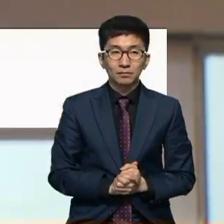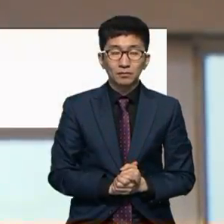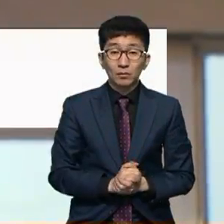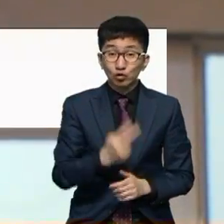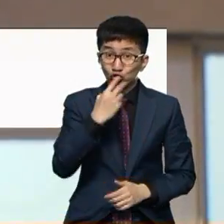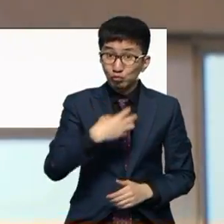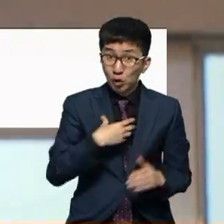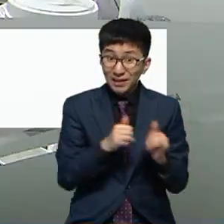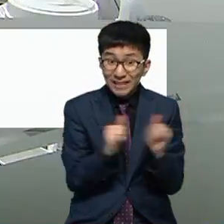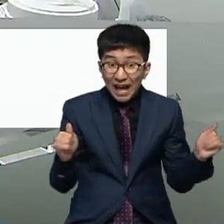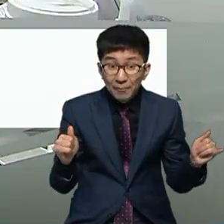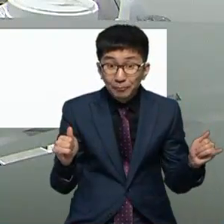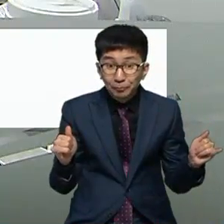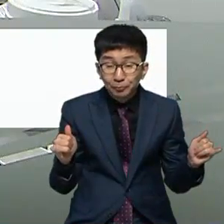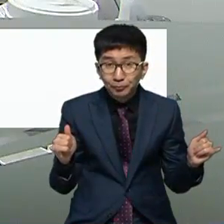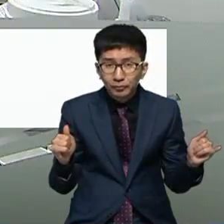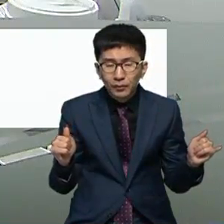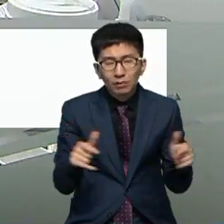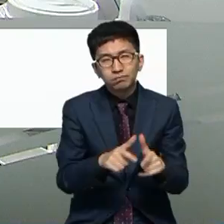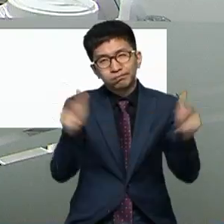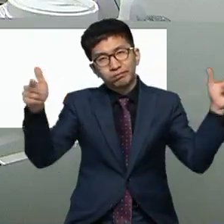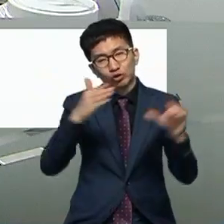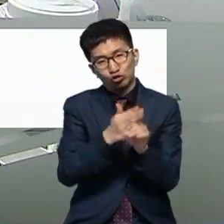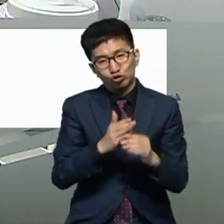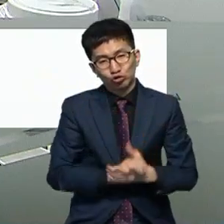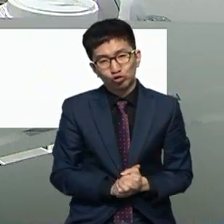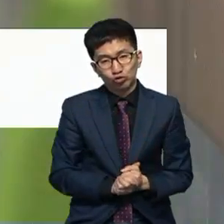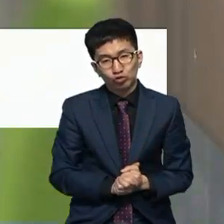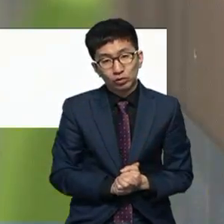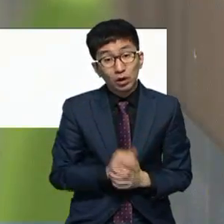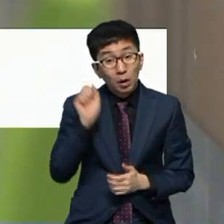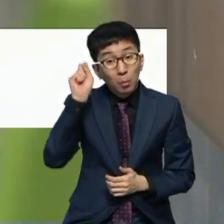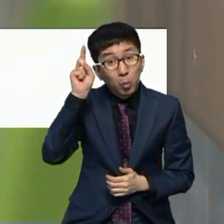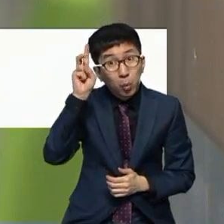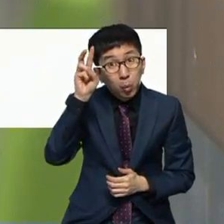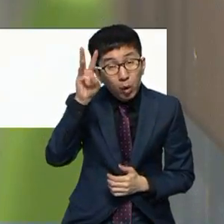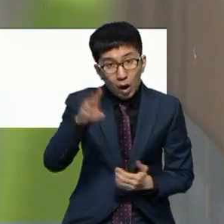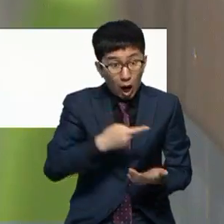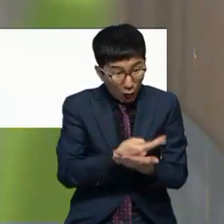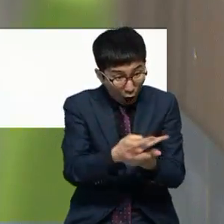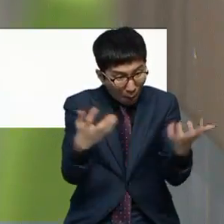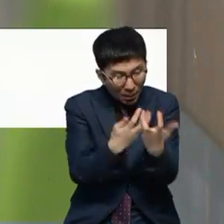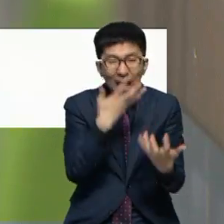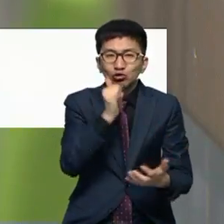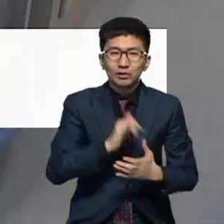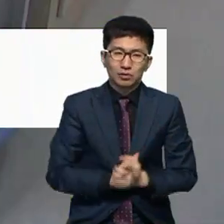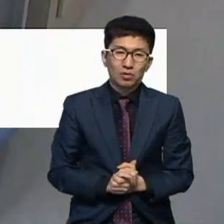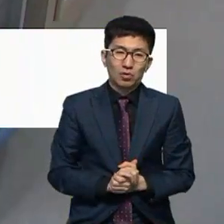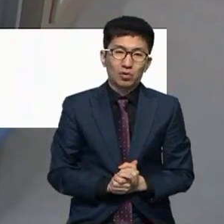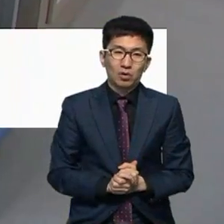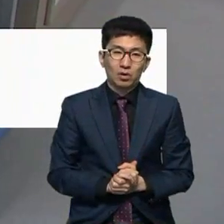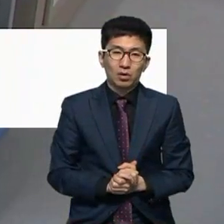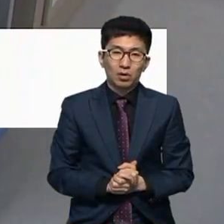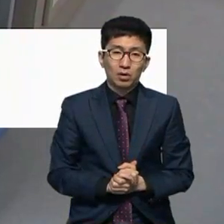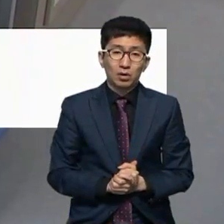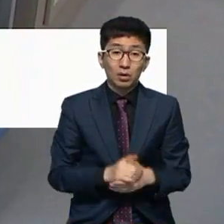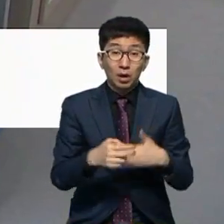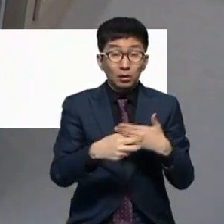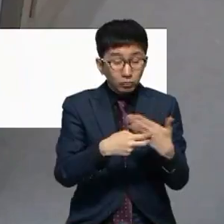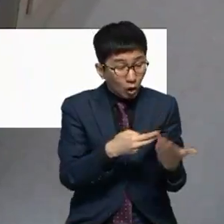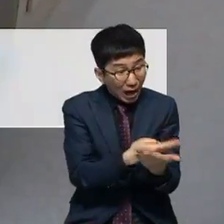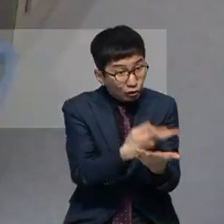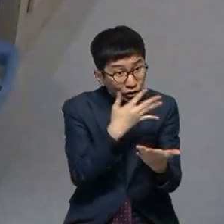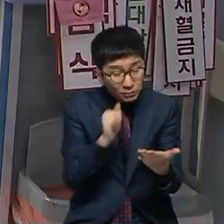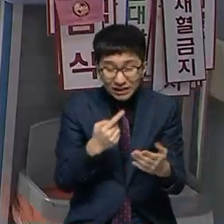환자들이 엄청 많이 늘고 있어요. 그러니까 치마라도 살 수 있는 상황이 만들어놔도 그거를 볼 의사 간호사가